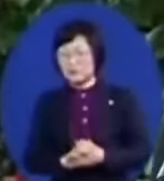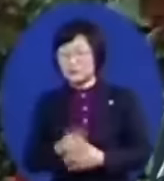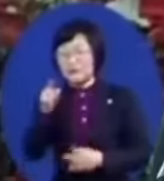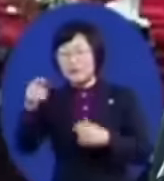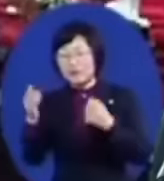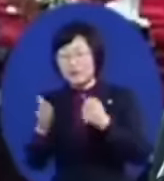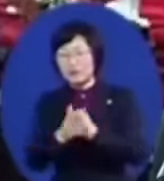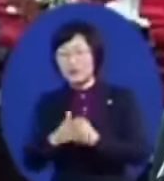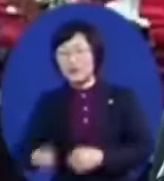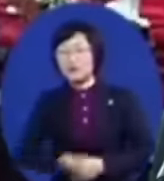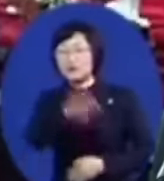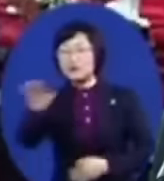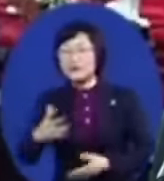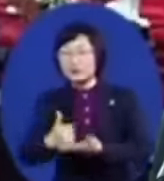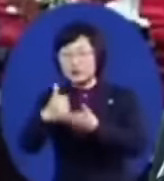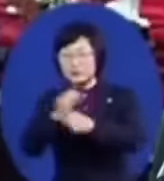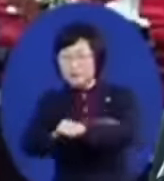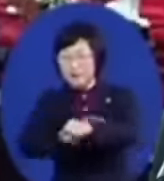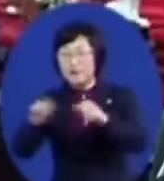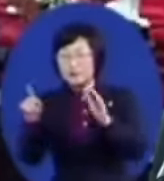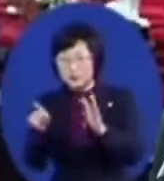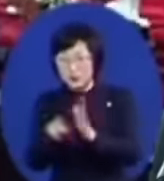그러므로 우리가 주님을 잘 믿고